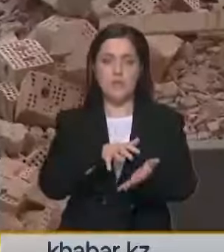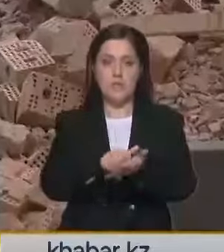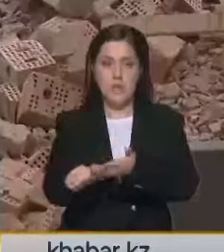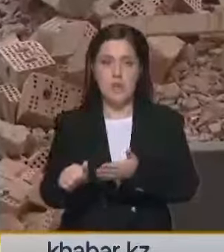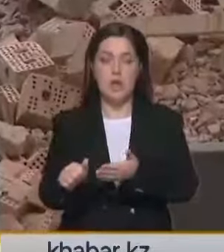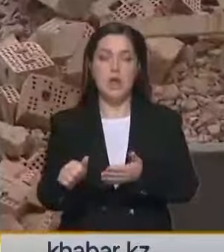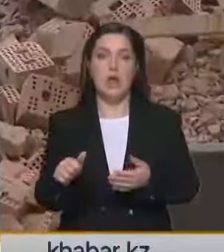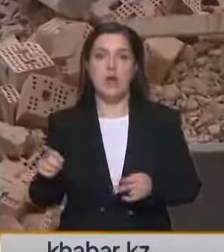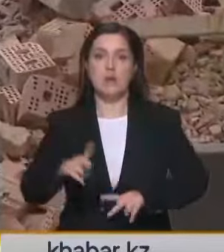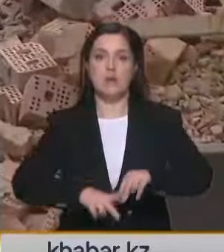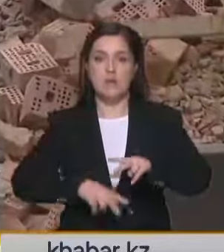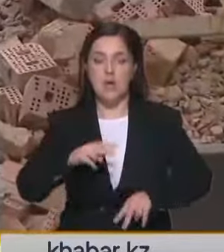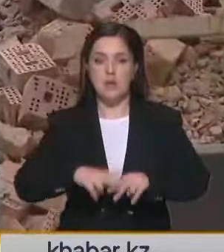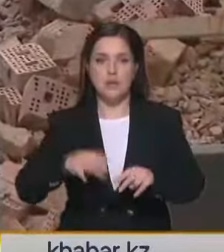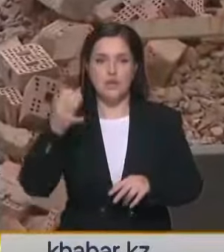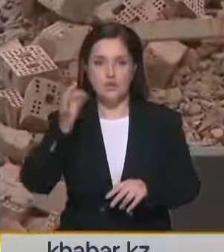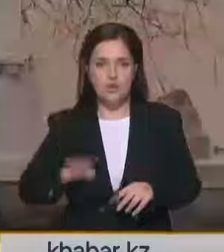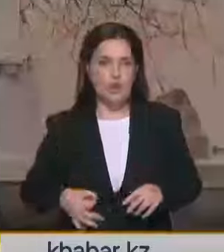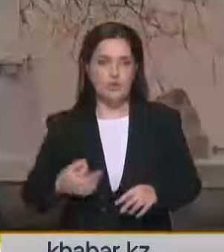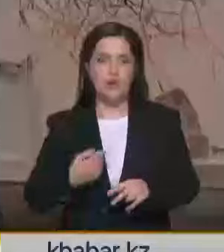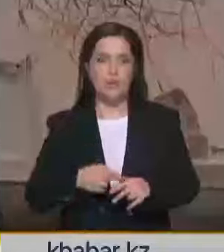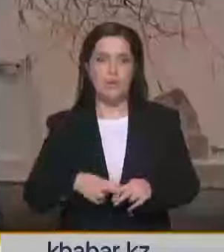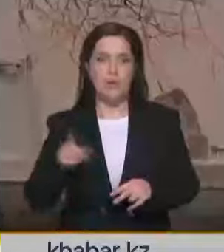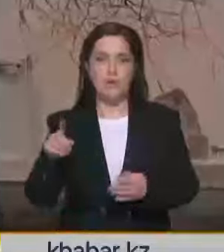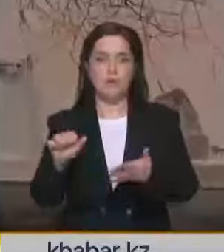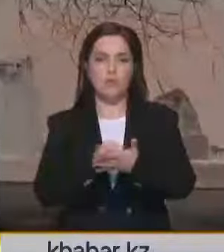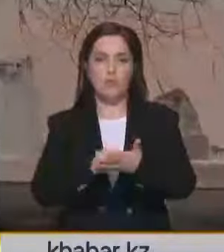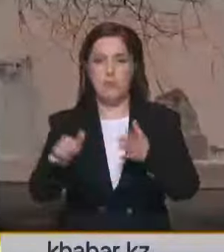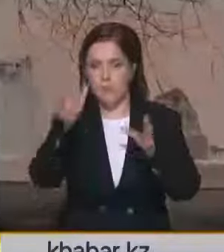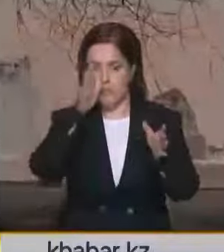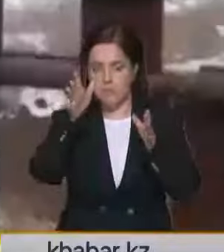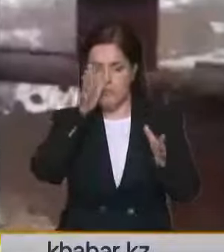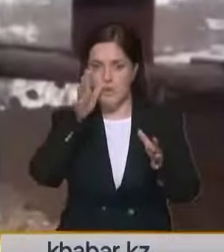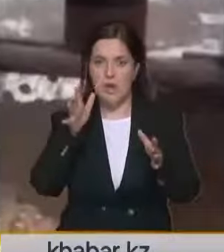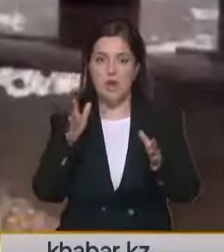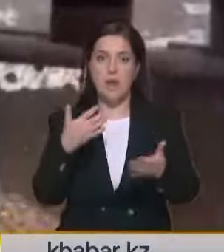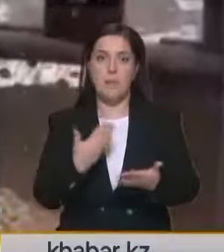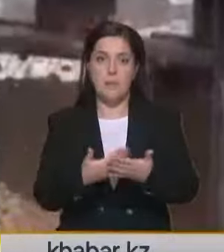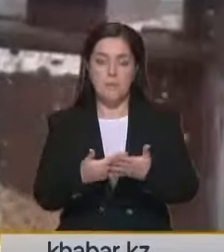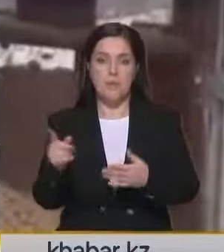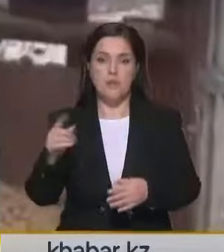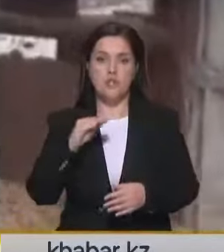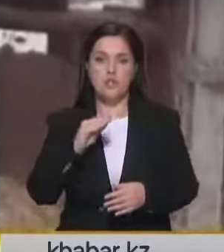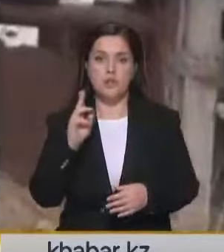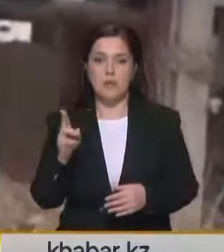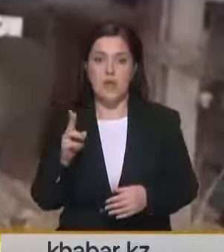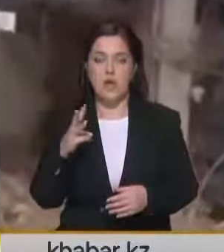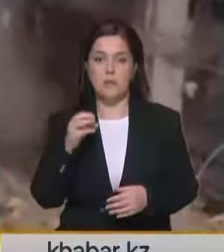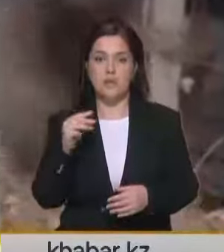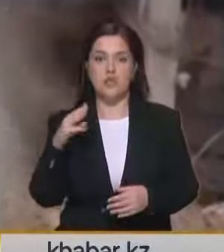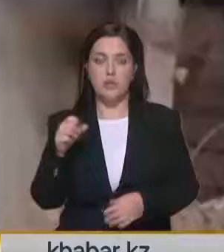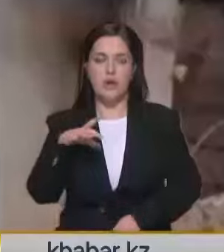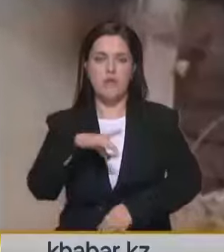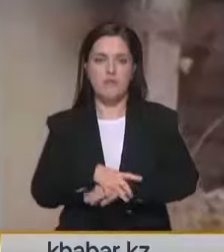что в процессе строительства часто происходят отступления от выданных разрешительных документов. Например, в ходе возведения жилого комплекса «Мечта» выявили